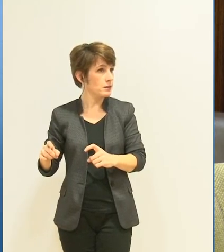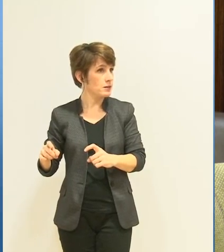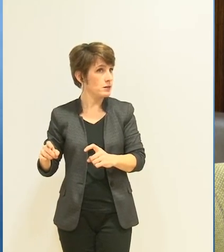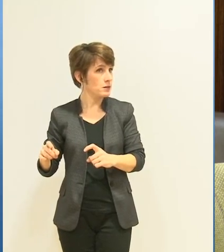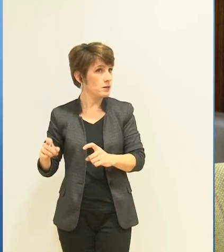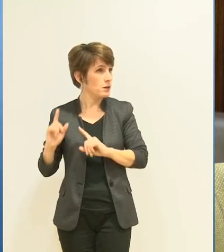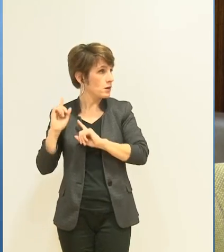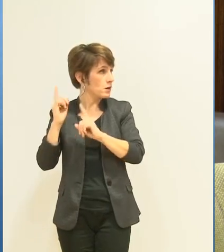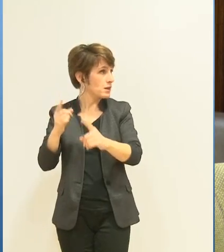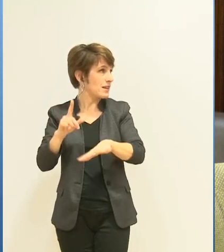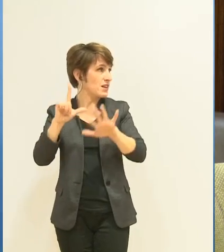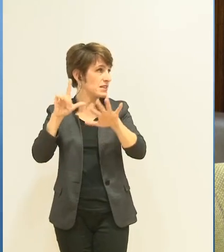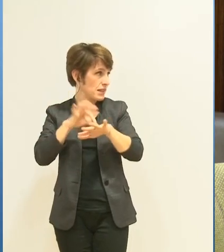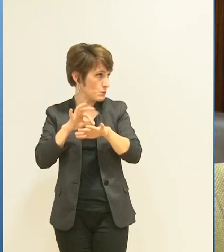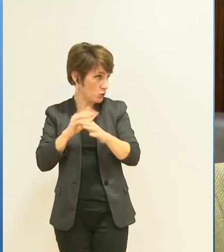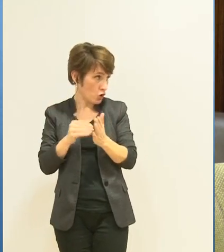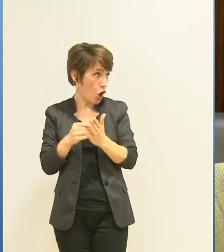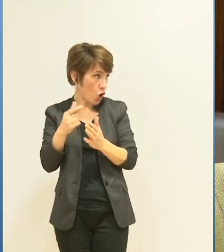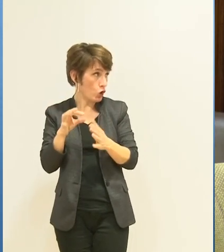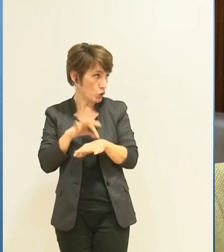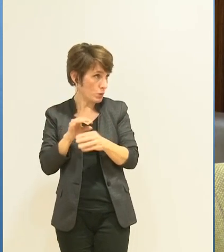minutes j'en ai encore pour deux minutes